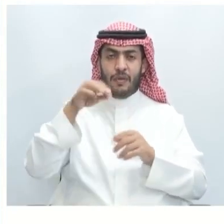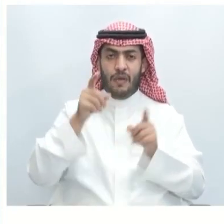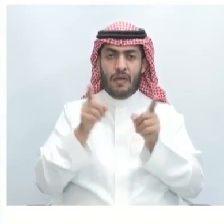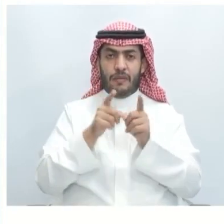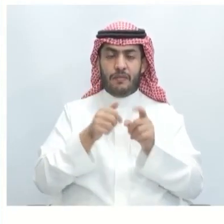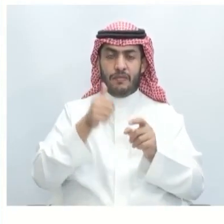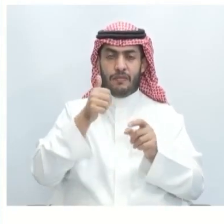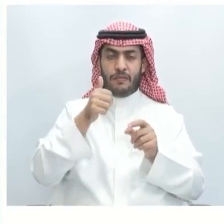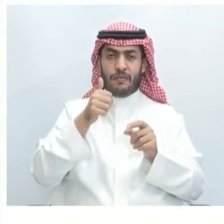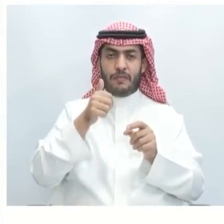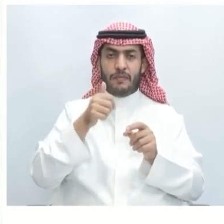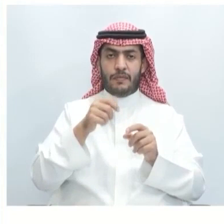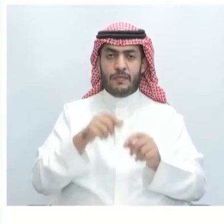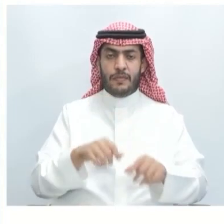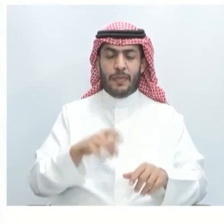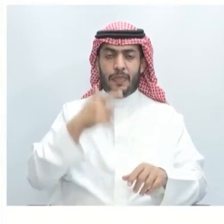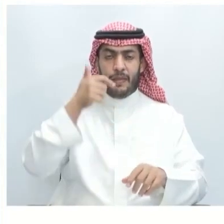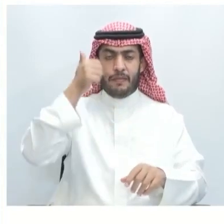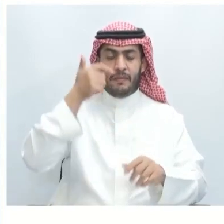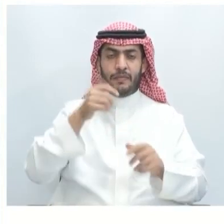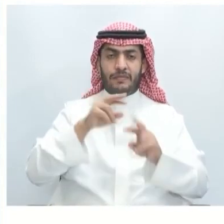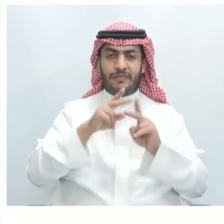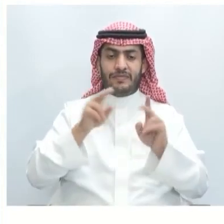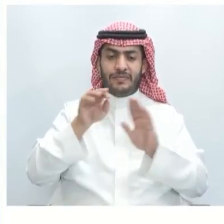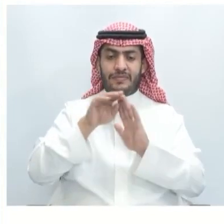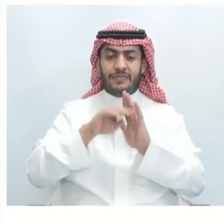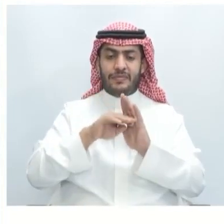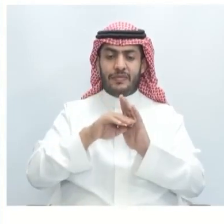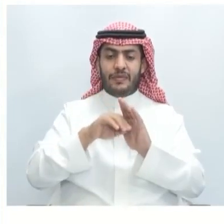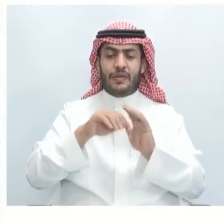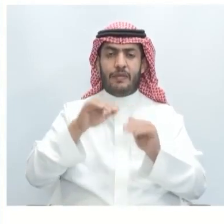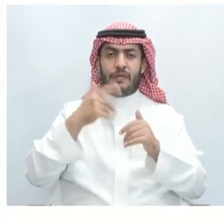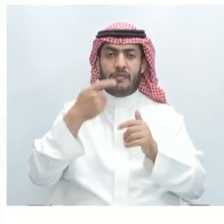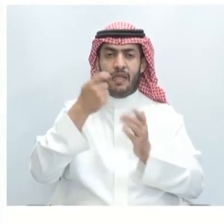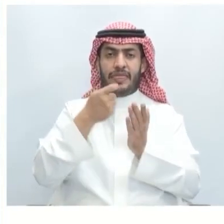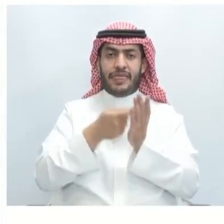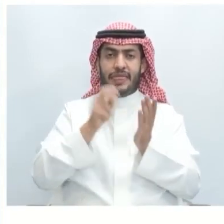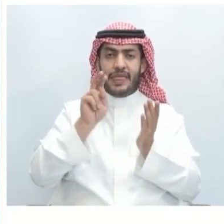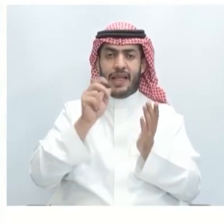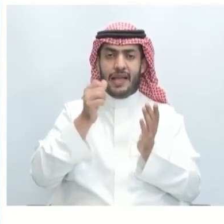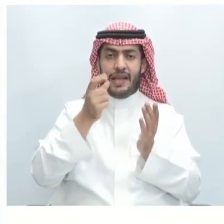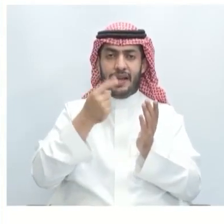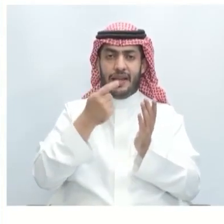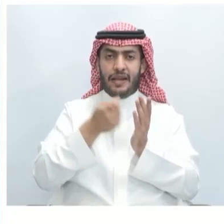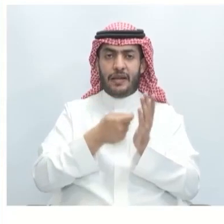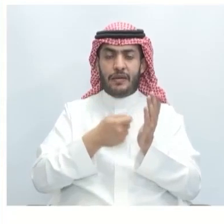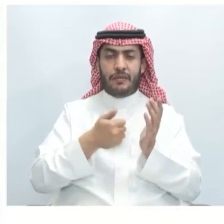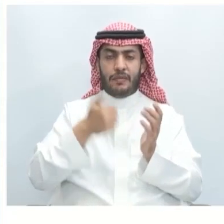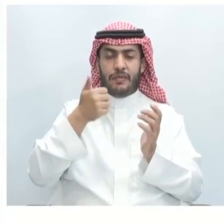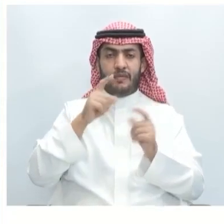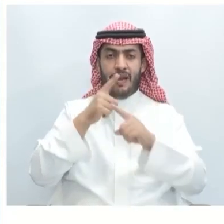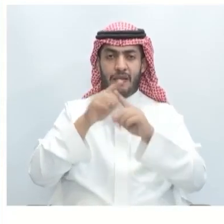ان ننقلها مثلا الى مستند اخر نستطيع ان نوظفها في اعداد التقارير وبالتالي تفيدنا في انشاء ايضا مخططات في